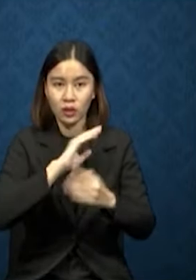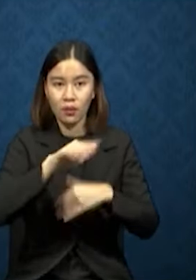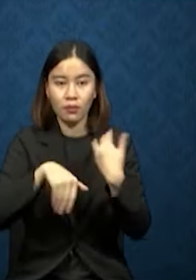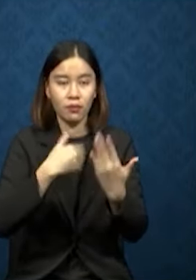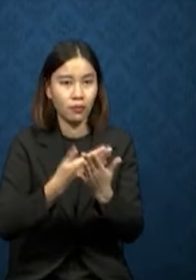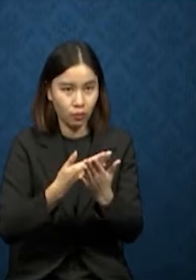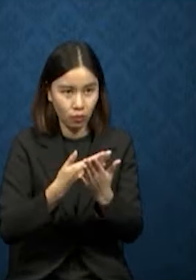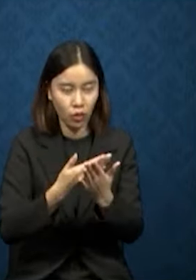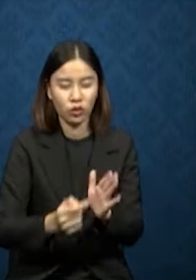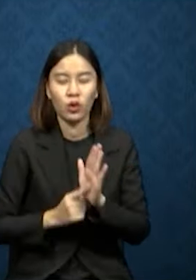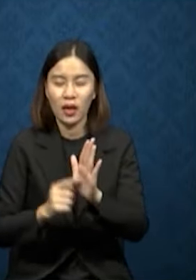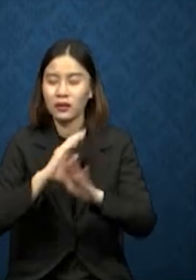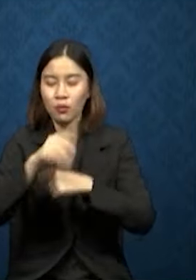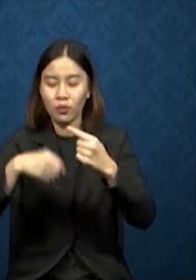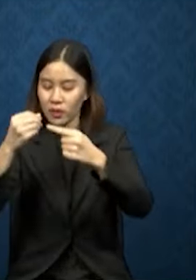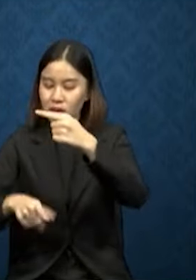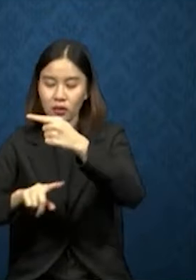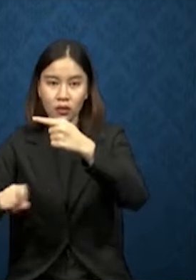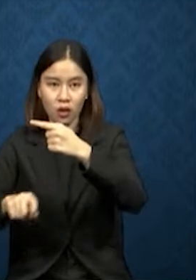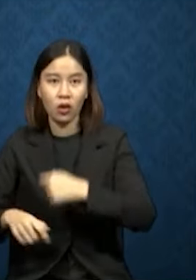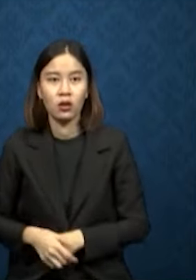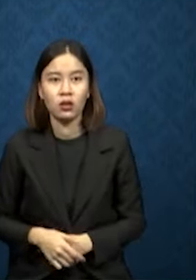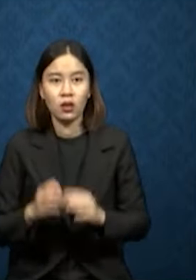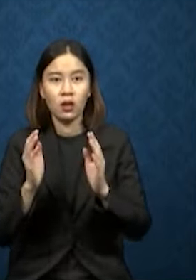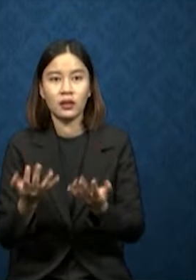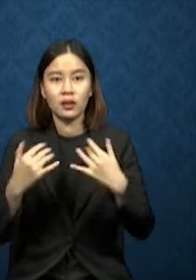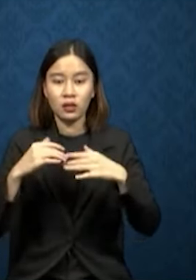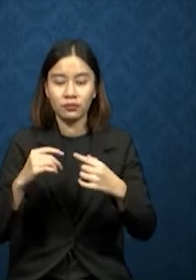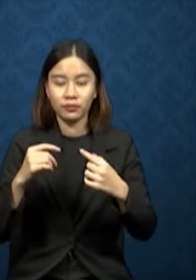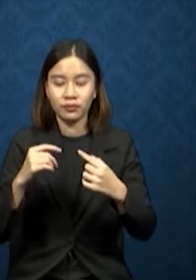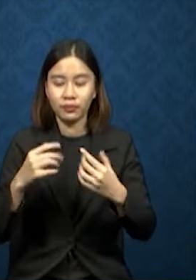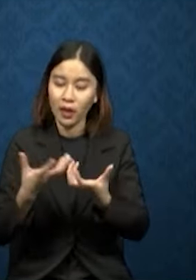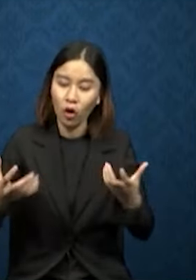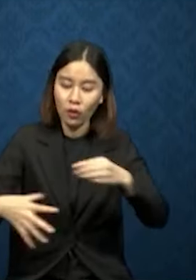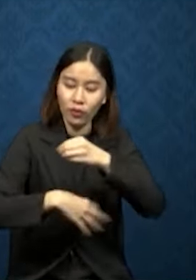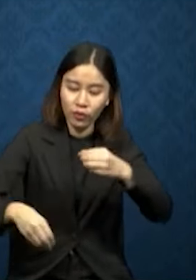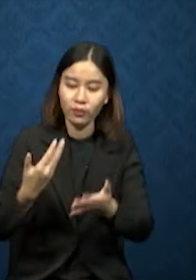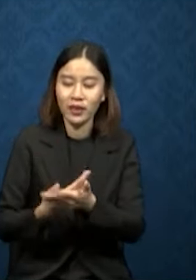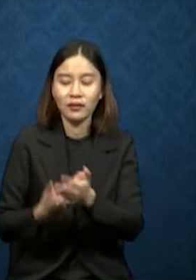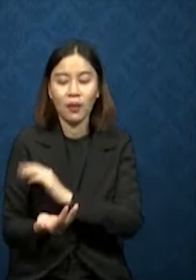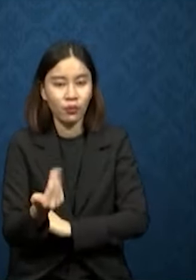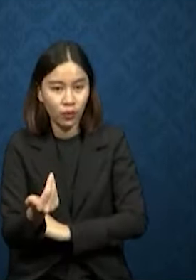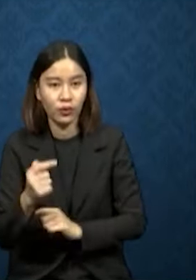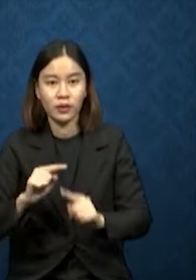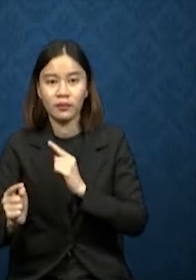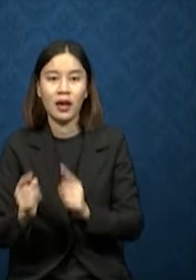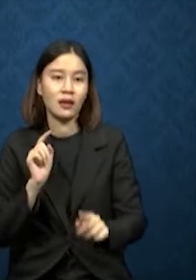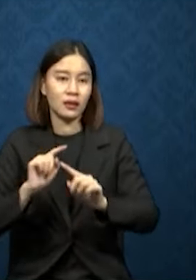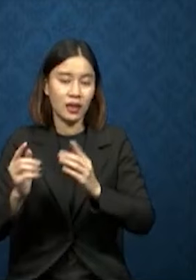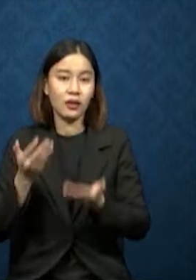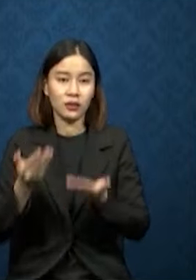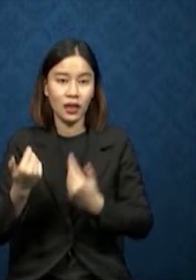สิบนับร้อยตัวอย่างต่างคนต่างเข้าไปปล้นสะดมรีดไถชาวบ้านกันใจชอบตามใจช